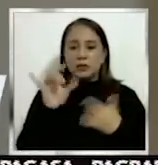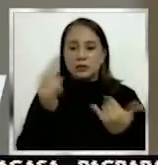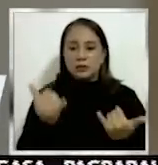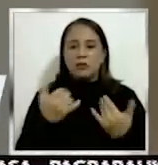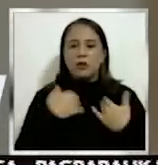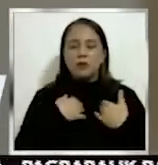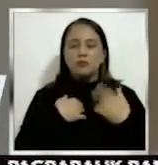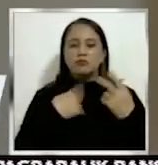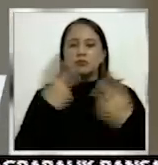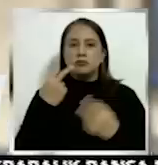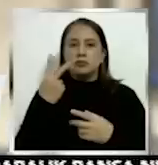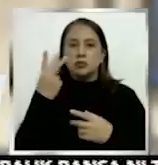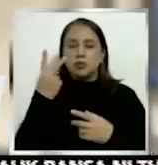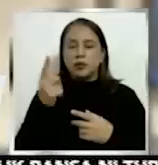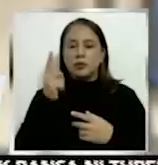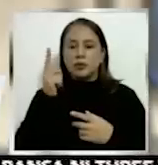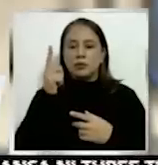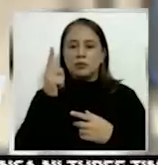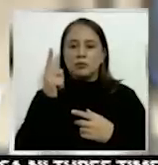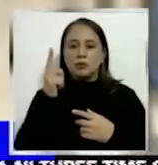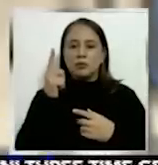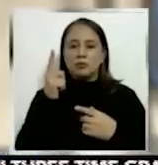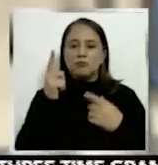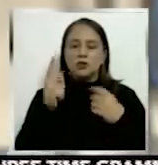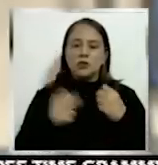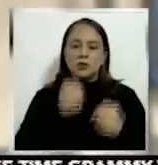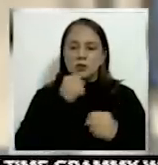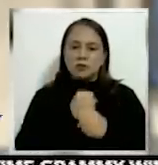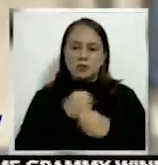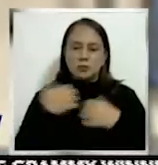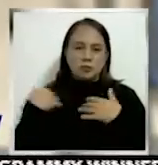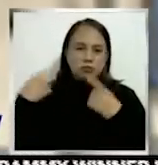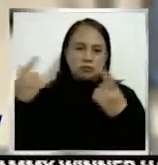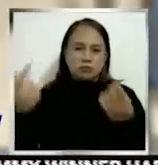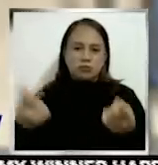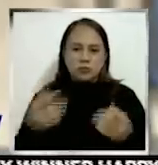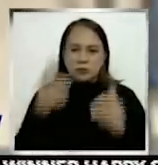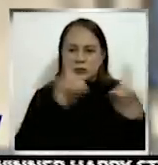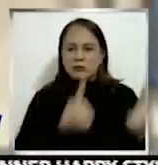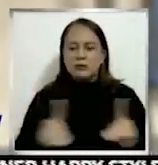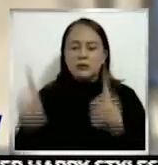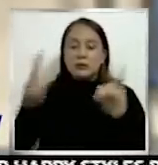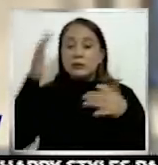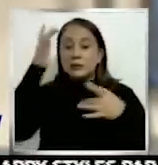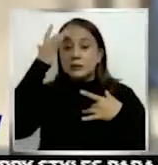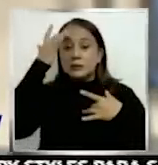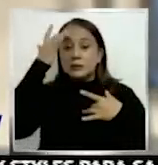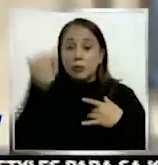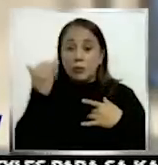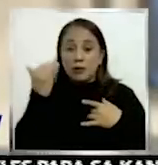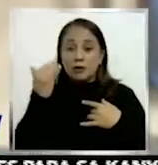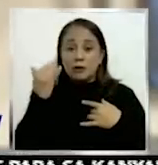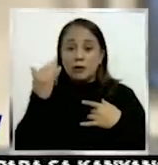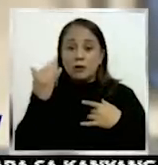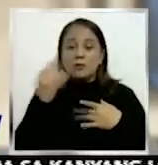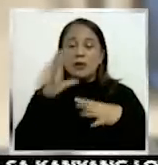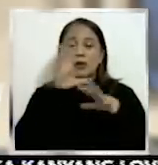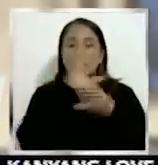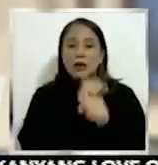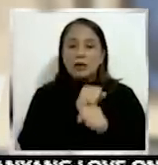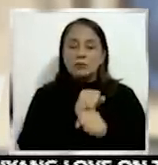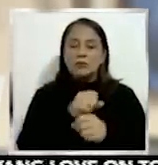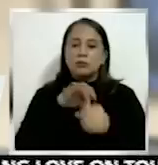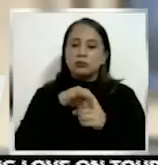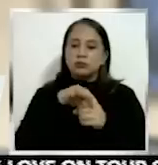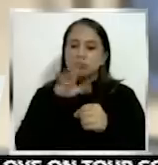ng dialysis patient. Nakuha ko yung ang sakit ko dahil mahilig ako mag soft drinks, mahilig